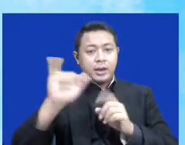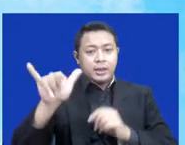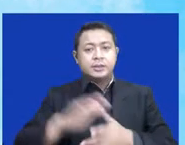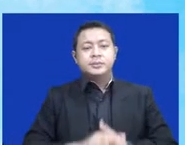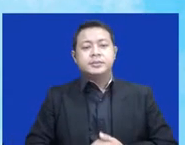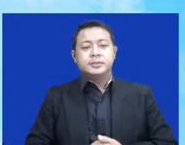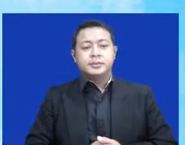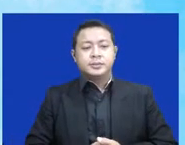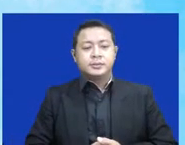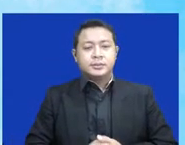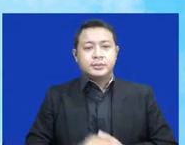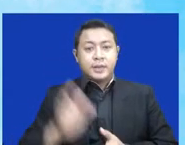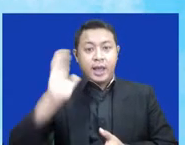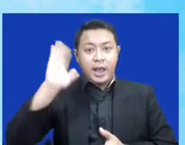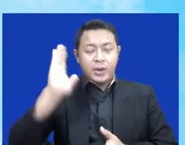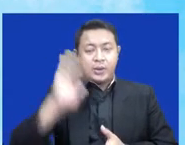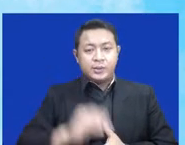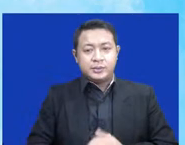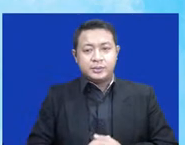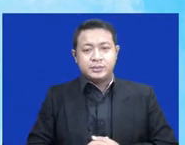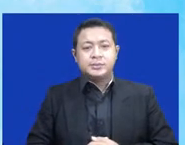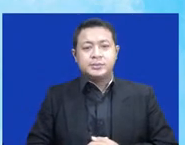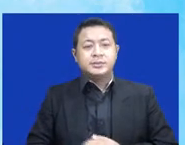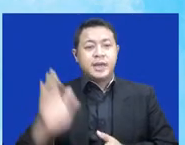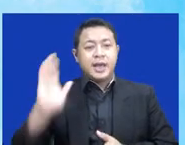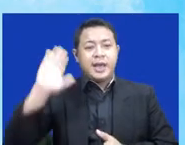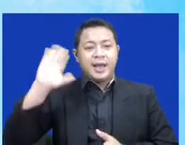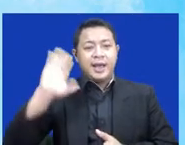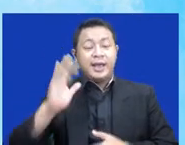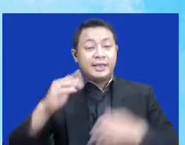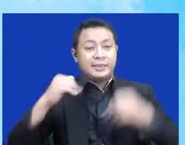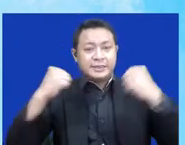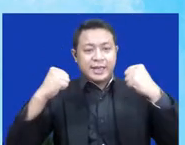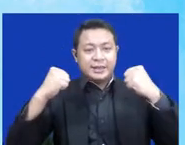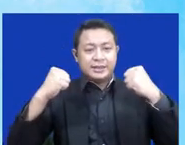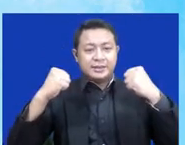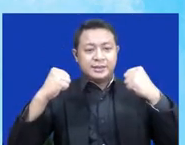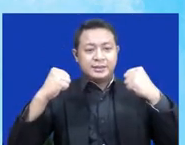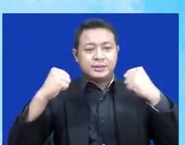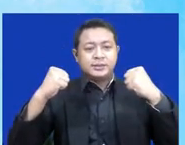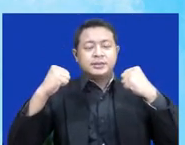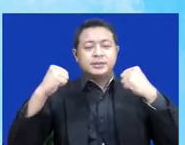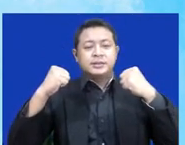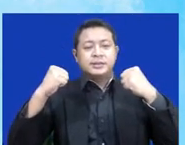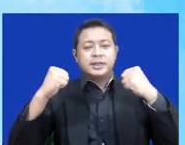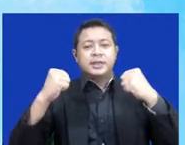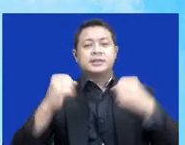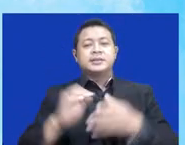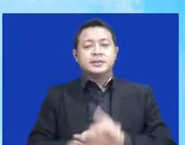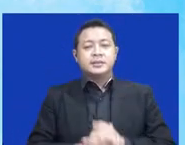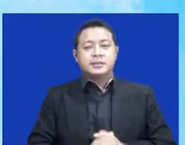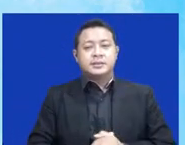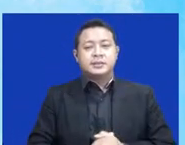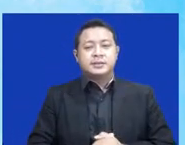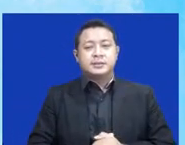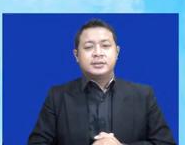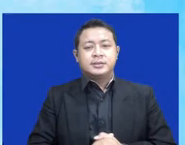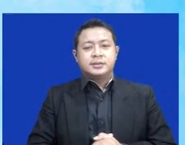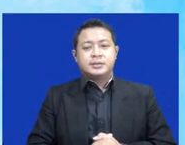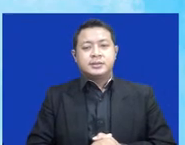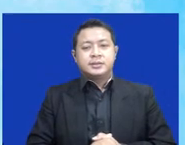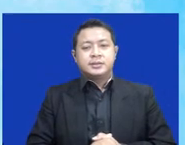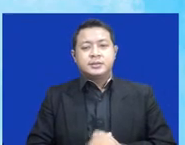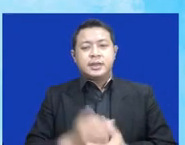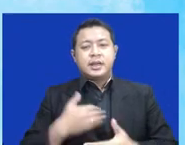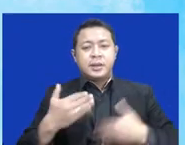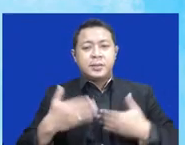Halo, Kak. Hai, Randy sehat ya? Sehat, puji Tuhan. Randy, ini ada hal yang membahagiakan karena akhirnya